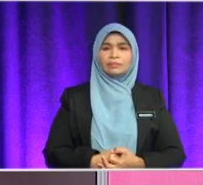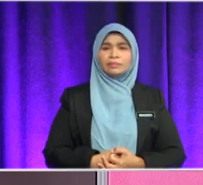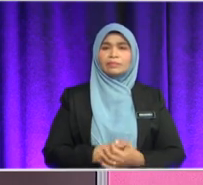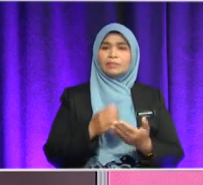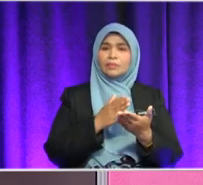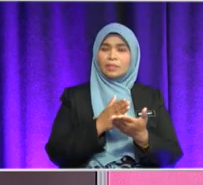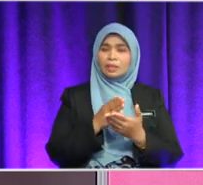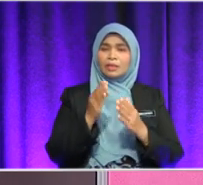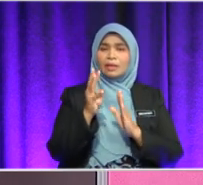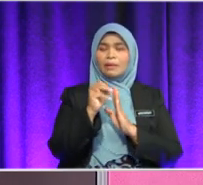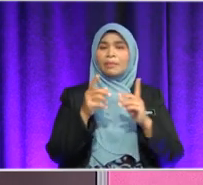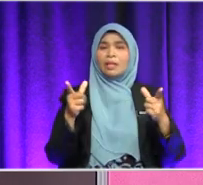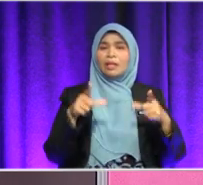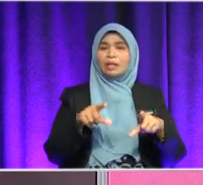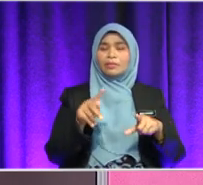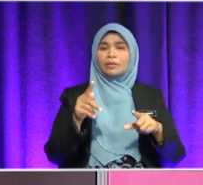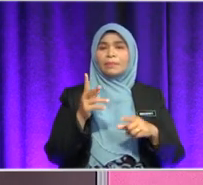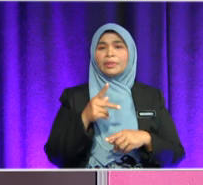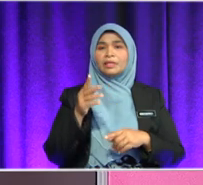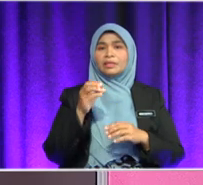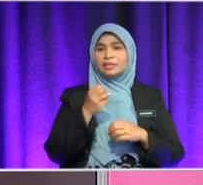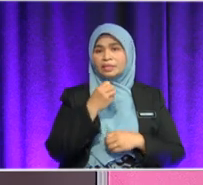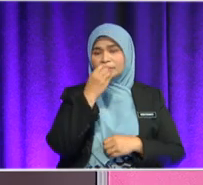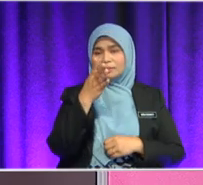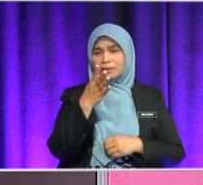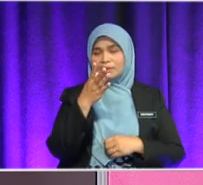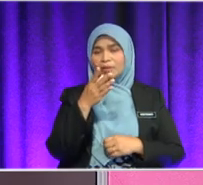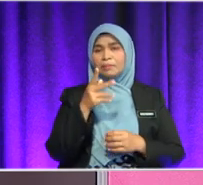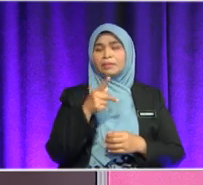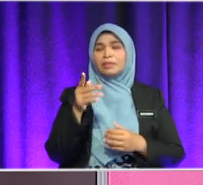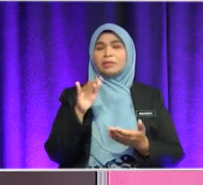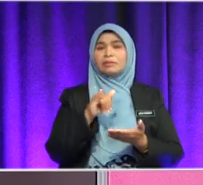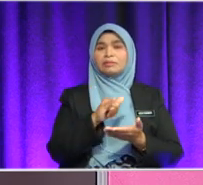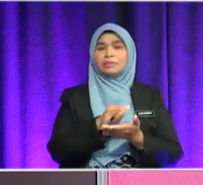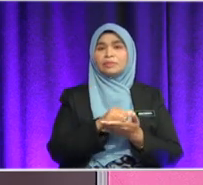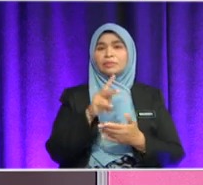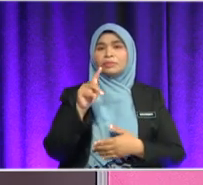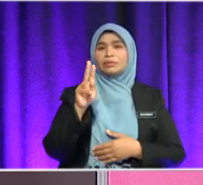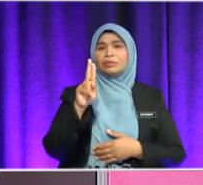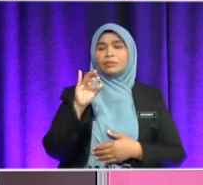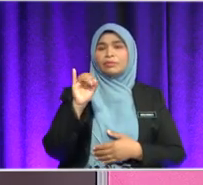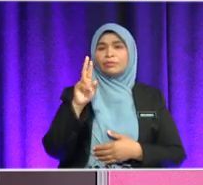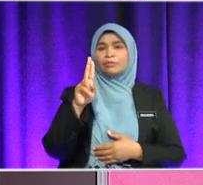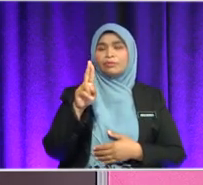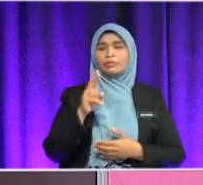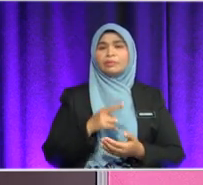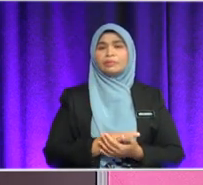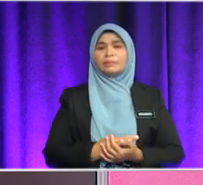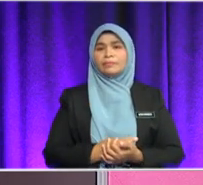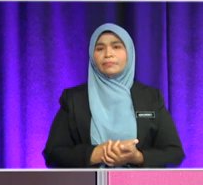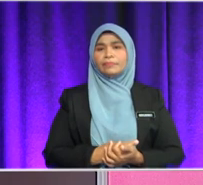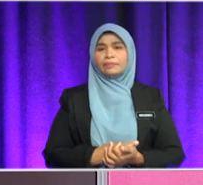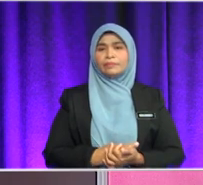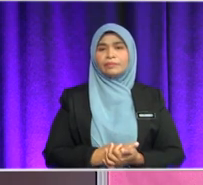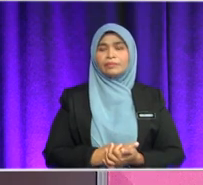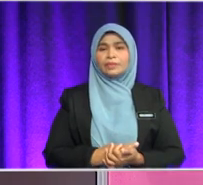melakukan perkara yang jelas jelas dia buat karya itu kufur dari sisi agama kufur dia jelas dia